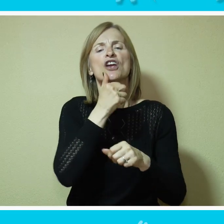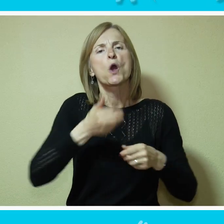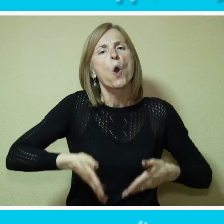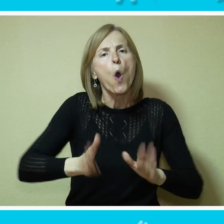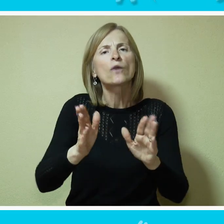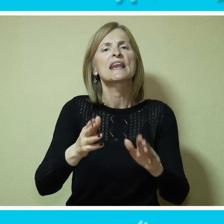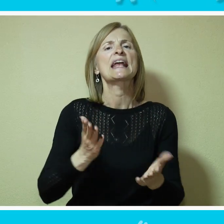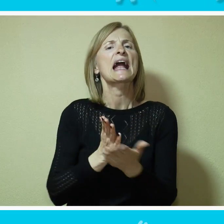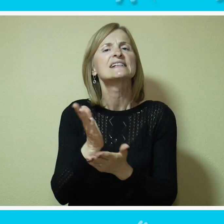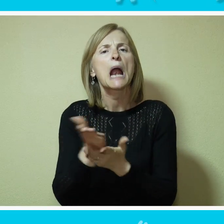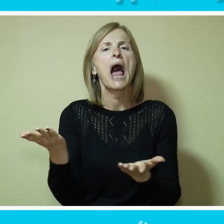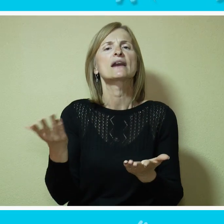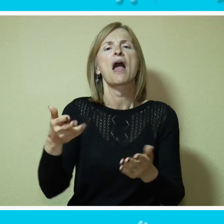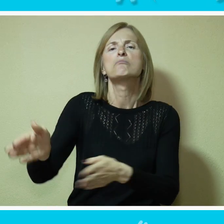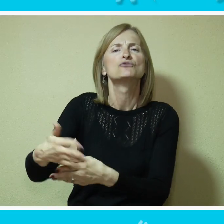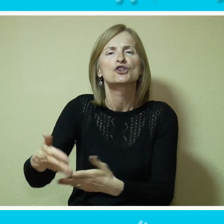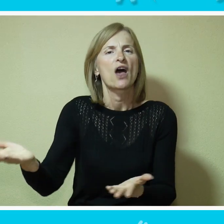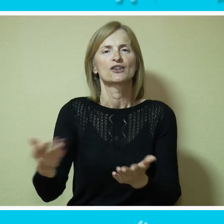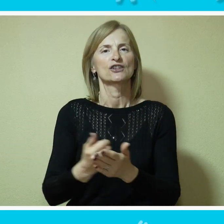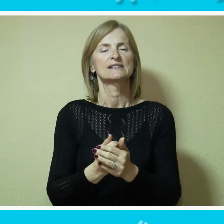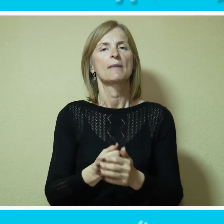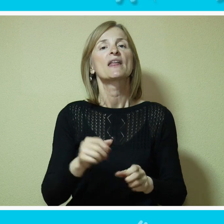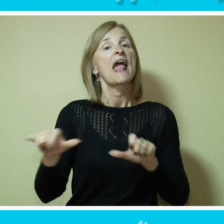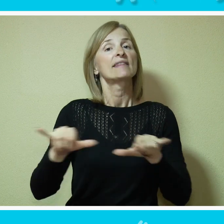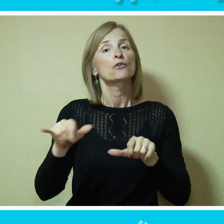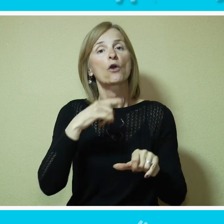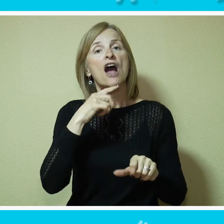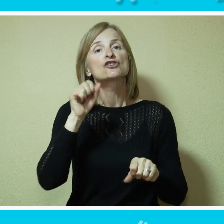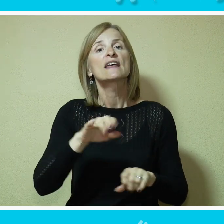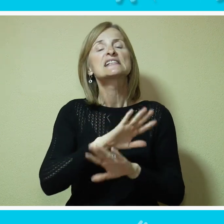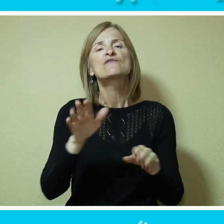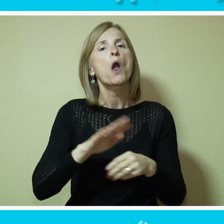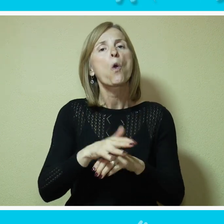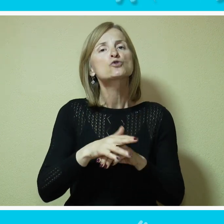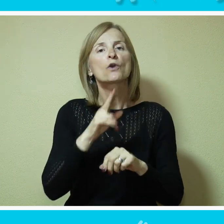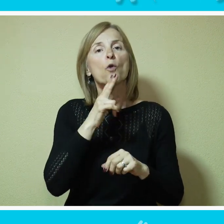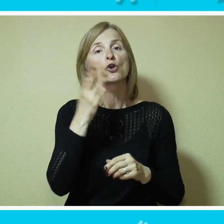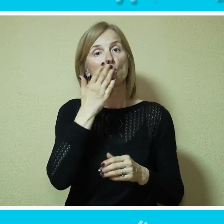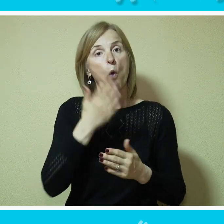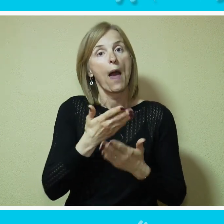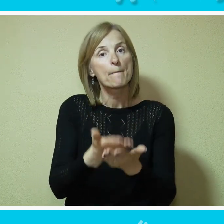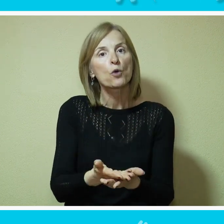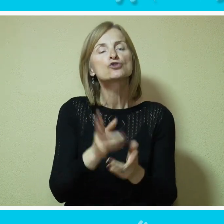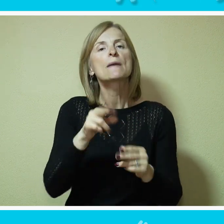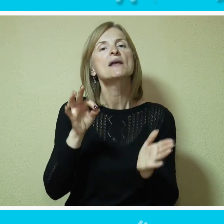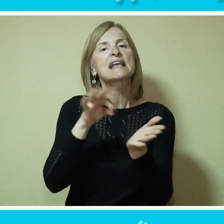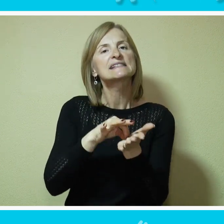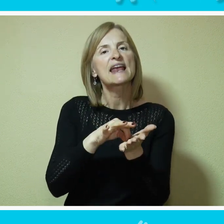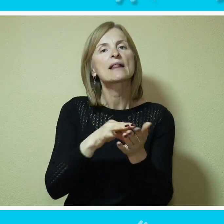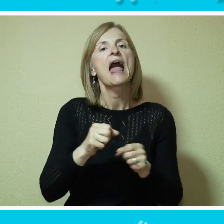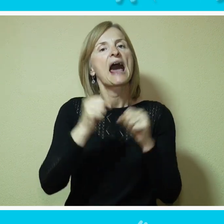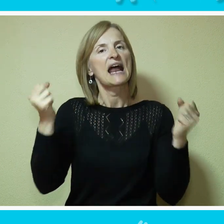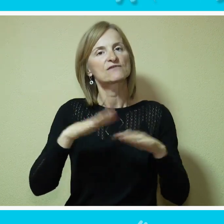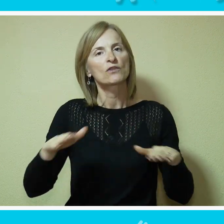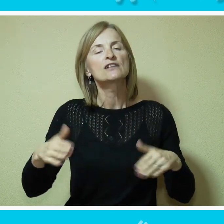i u kancelariji i kod tetkica. Direktor ističe da sve usluge koje škola pruža imaju za cilj razvoj